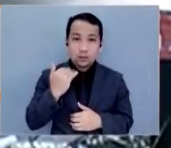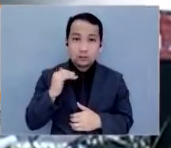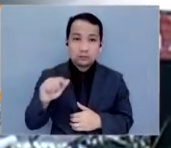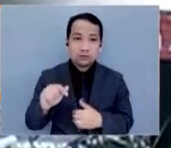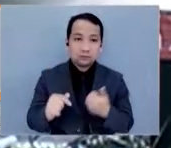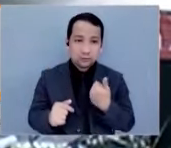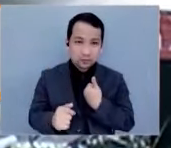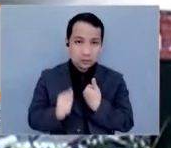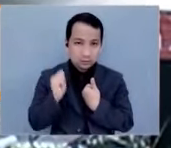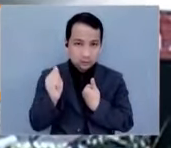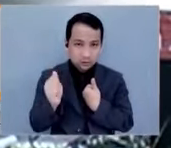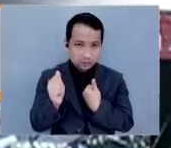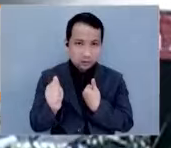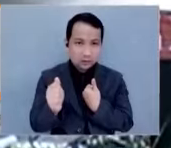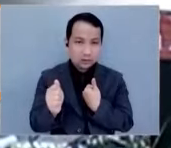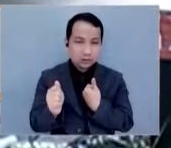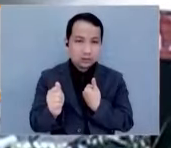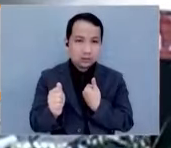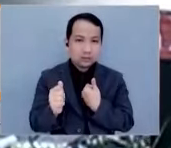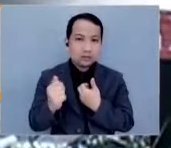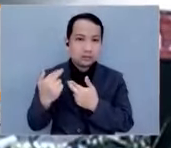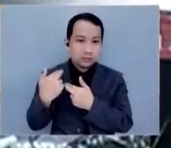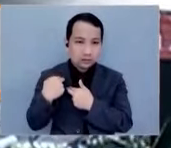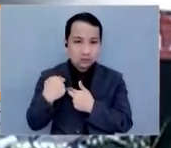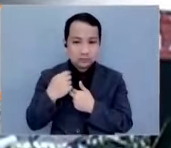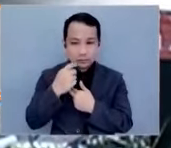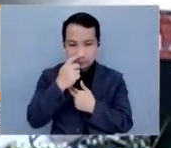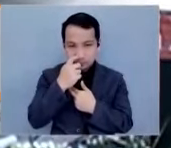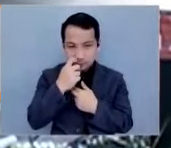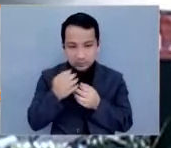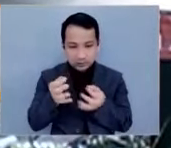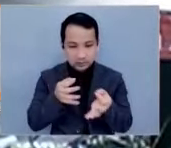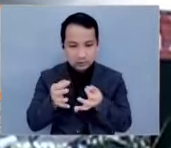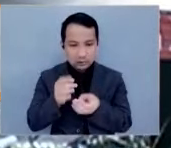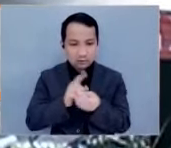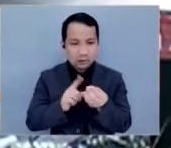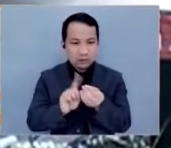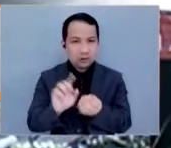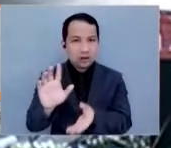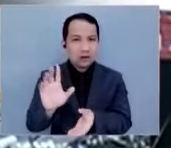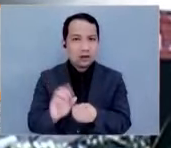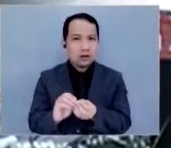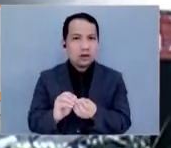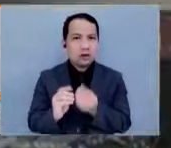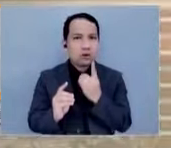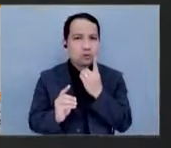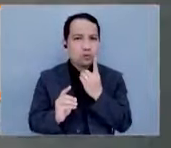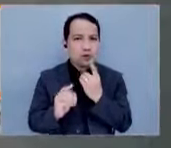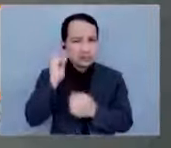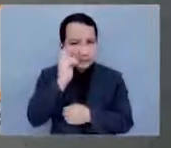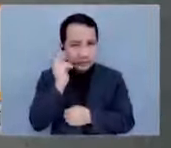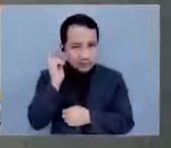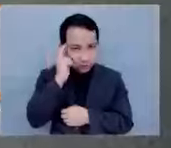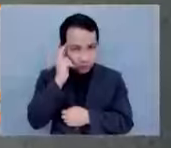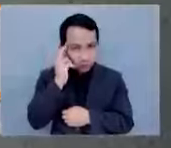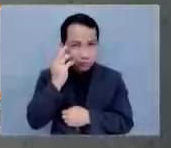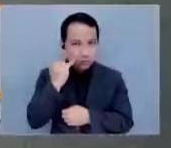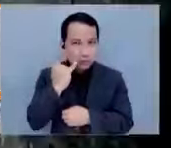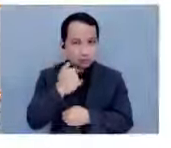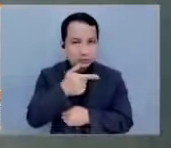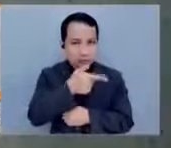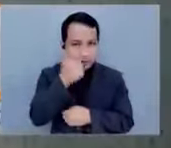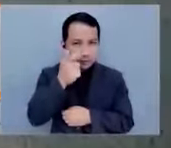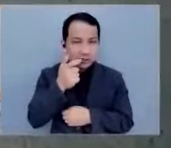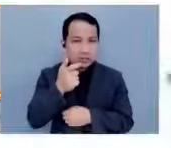ay mapanagutan niya at mapailuwanag niya kung ano ba talaga yung kanyang naging dahilan. Maharap